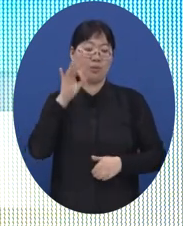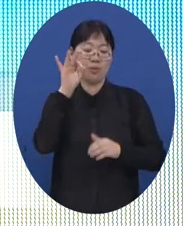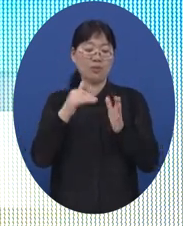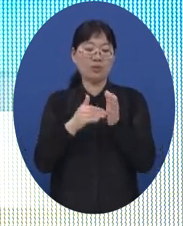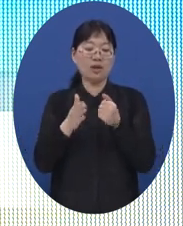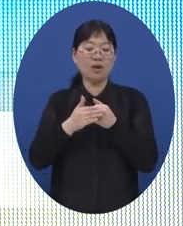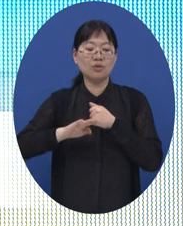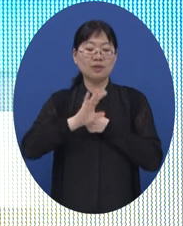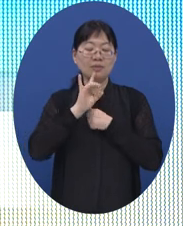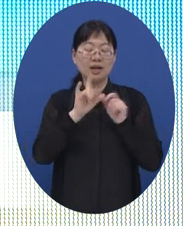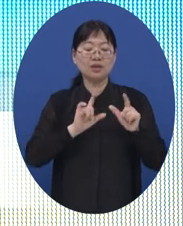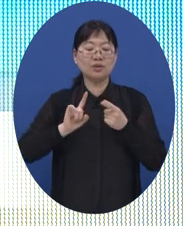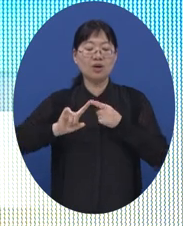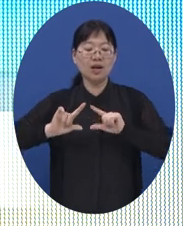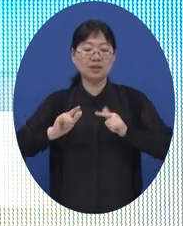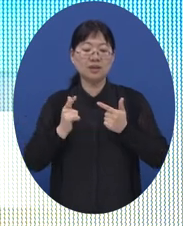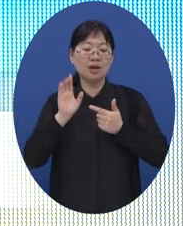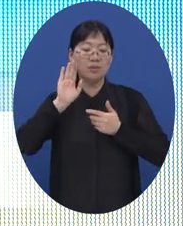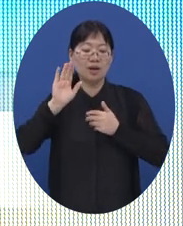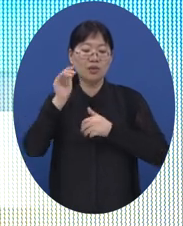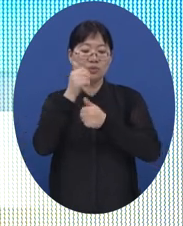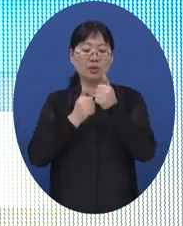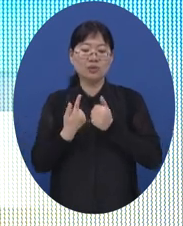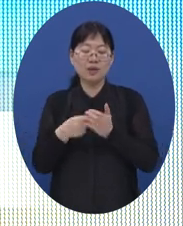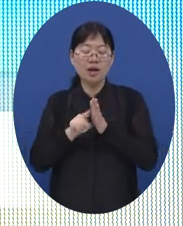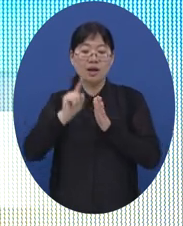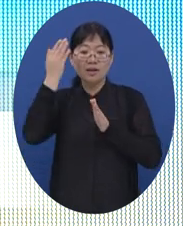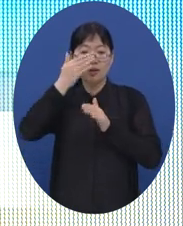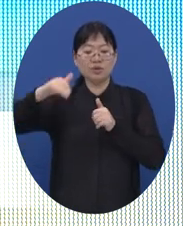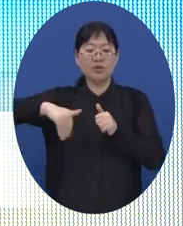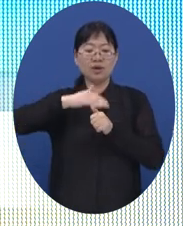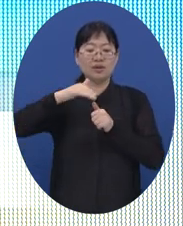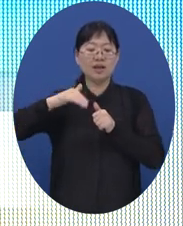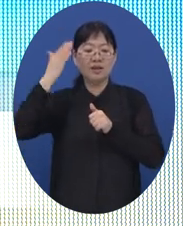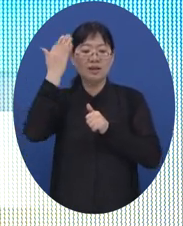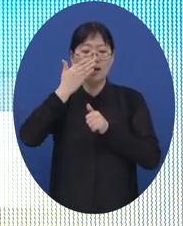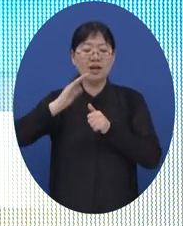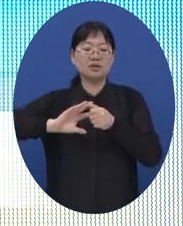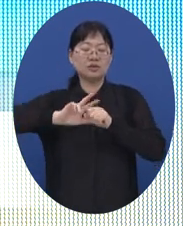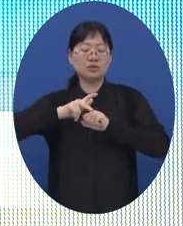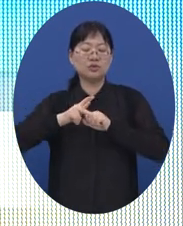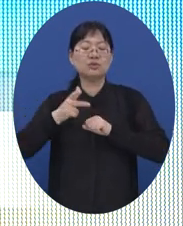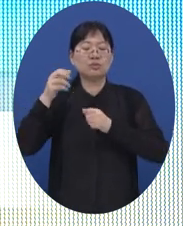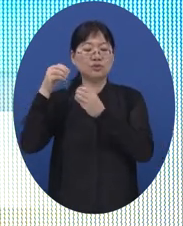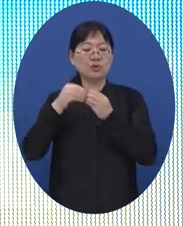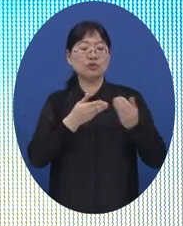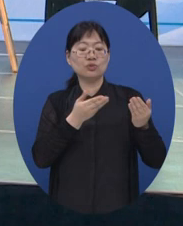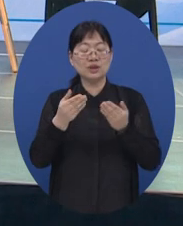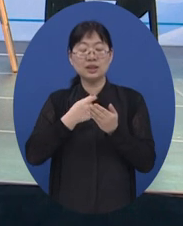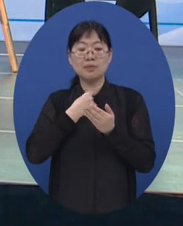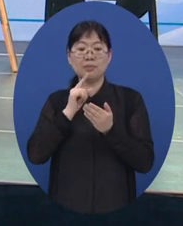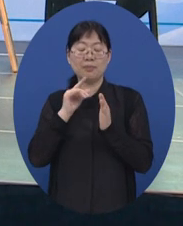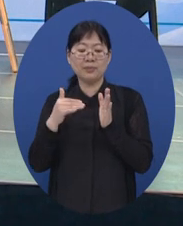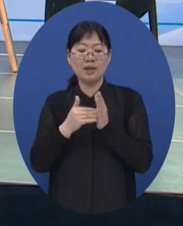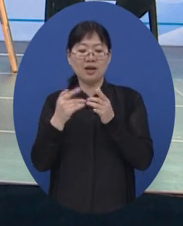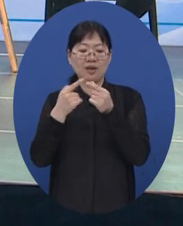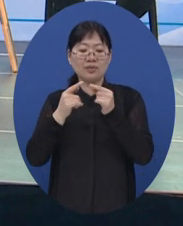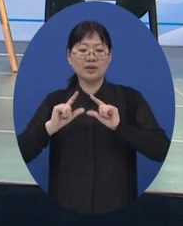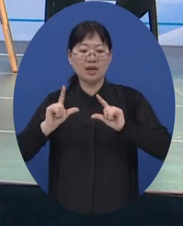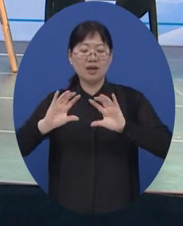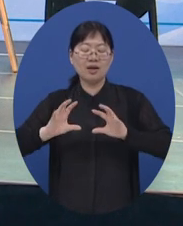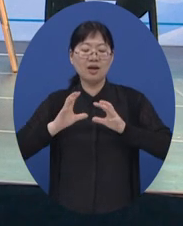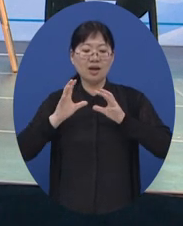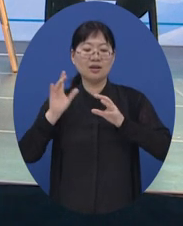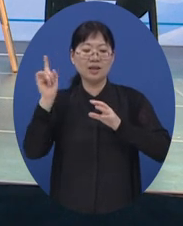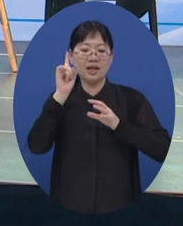된다고 보고, 우리만 사는 것이 아니라 미래의 후손을 위한 그런 깨끗한 환경, 깨끗한 지구를 물려줄 수 있습니다. 첫날엔